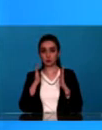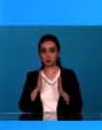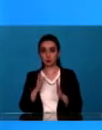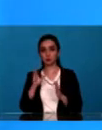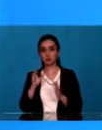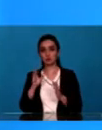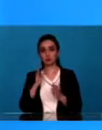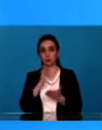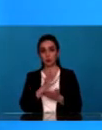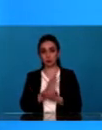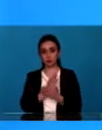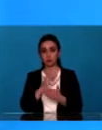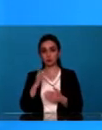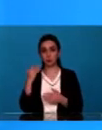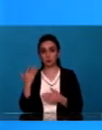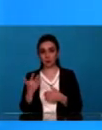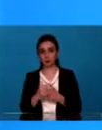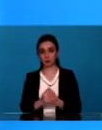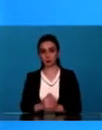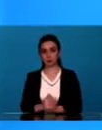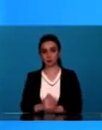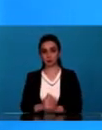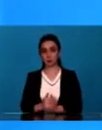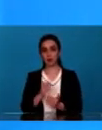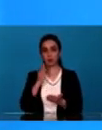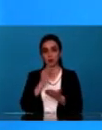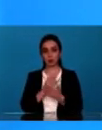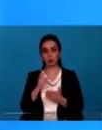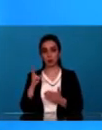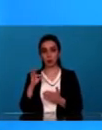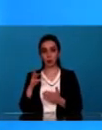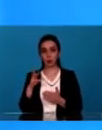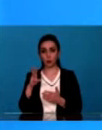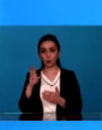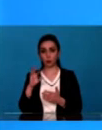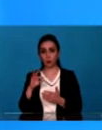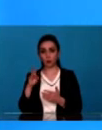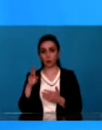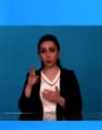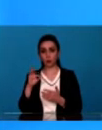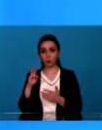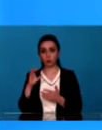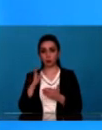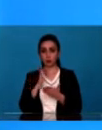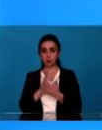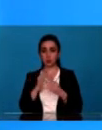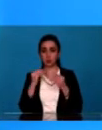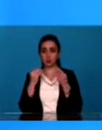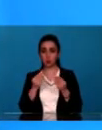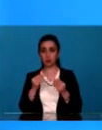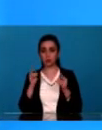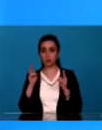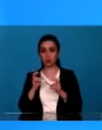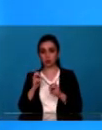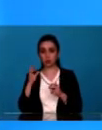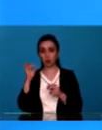value иметь значение 5. Компонент ComboBox. Здесь мы задаем значение нулевое.